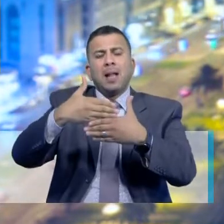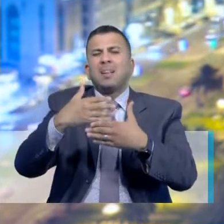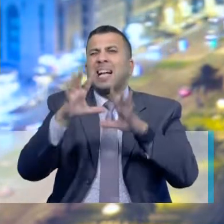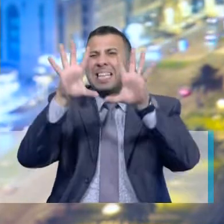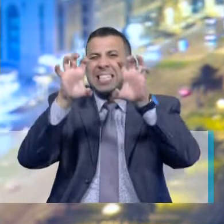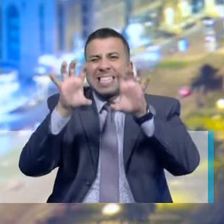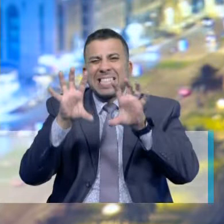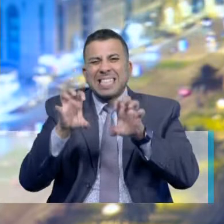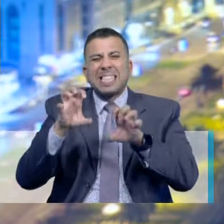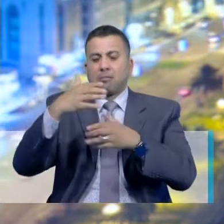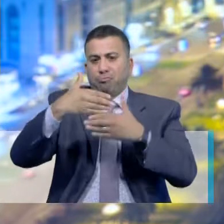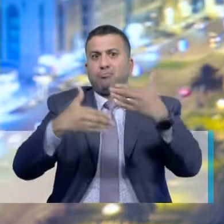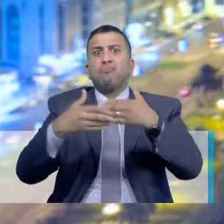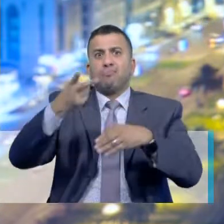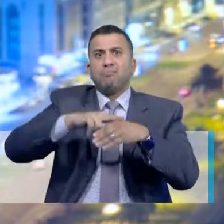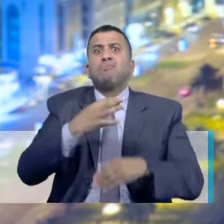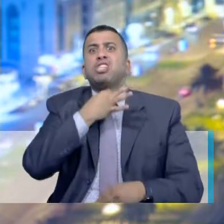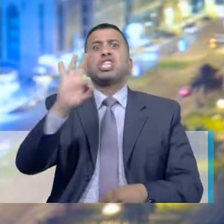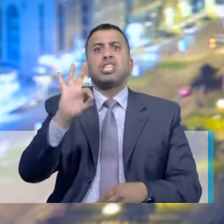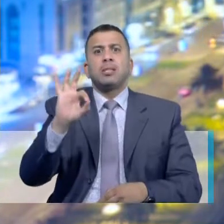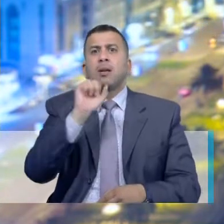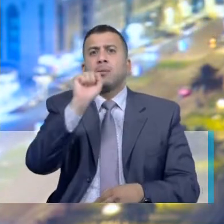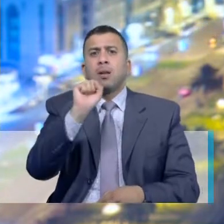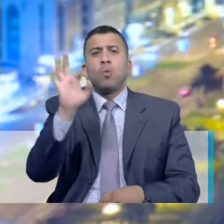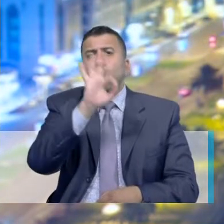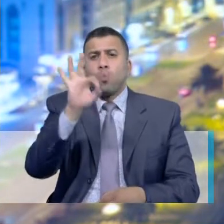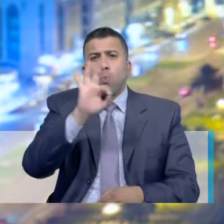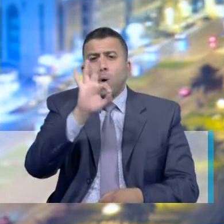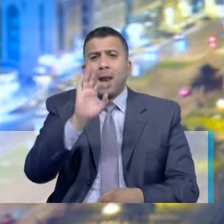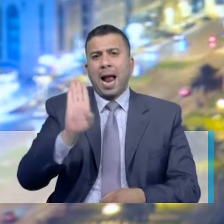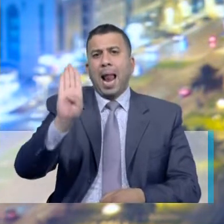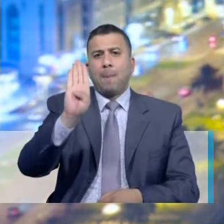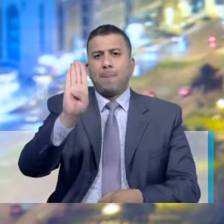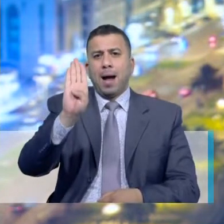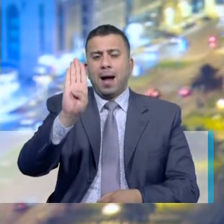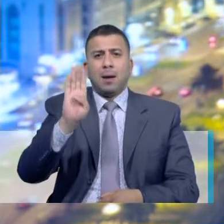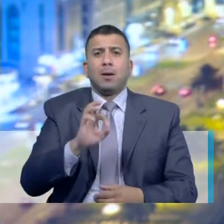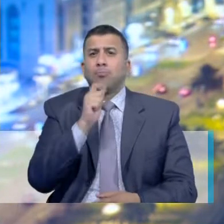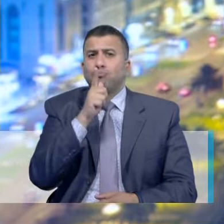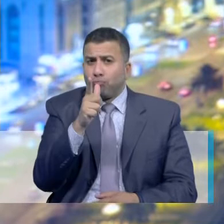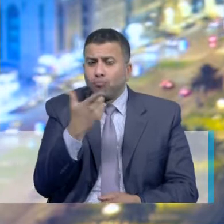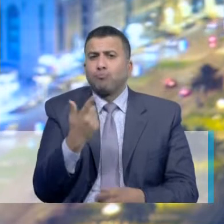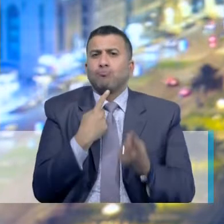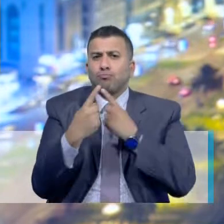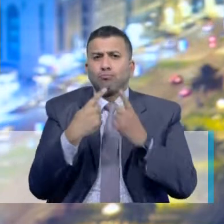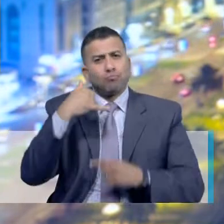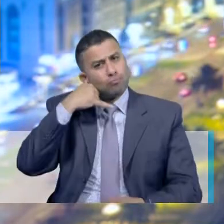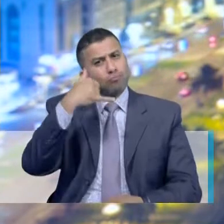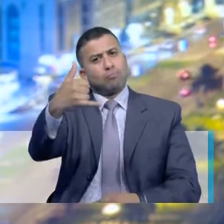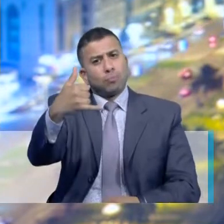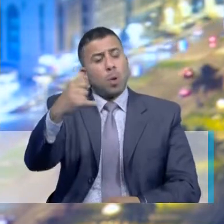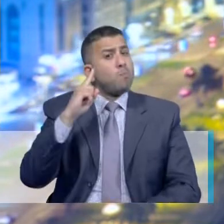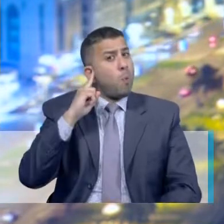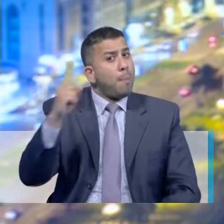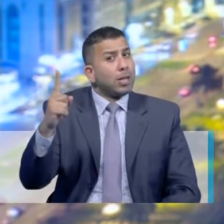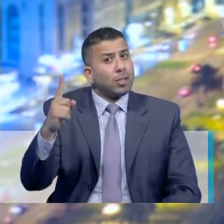المباني المتآكلة في مدينة كلباء من المدخل الشمالي وحتى القلعة. جاء ذلك خلال مداخلة سموه في